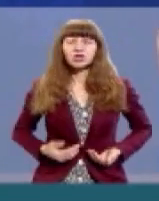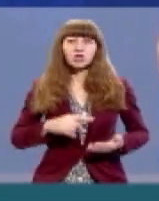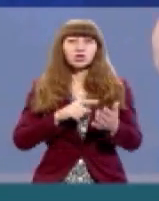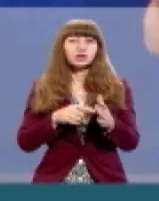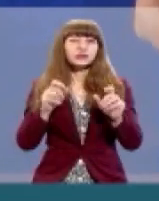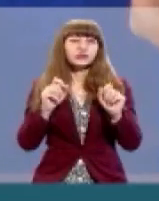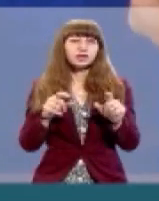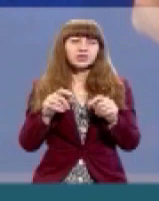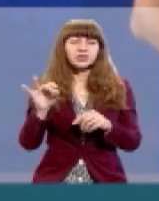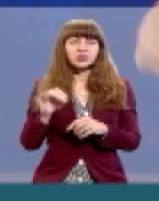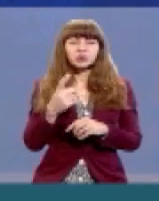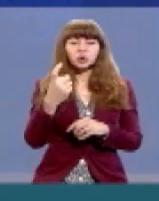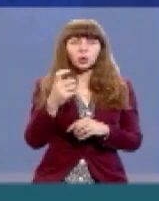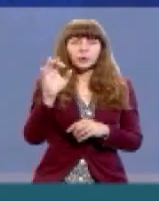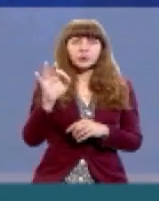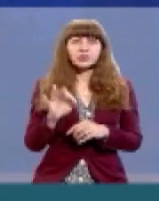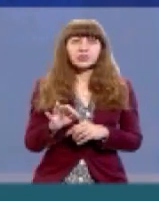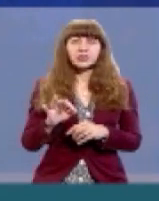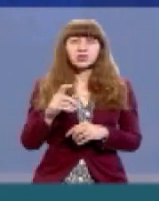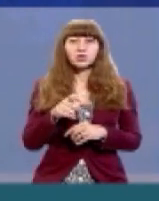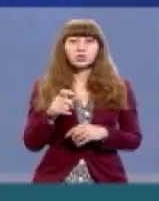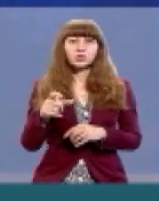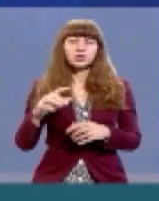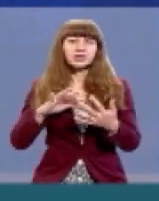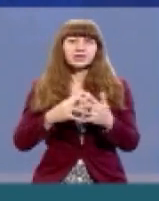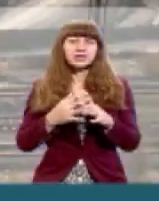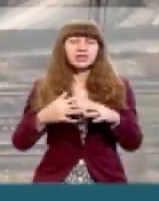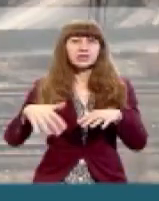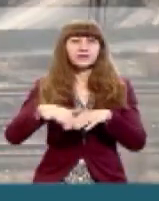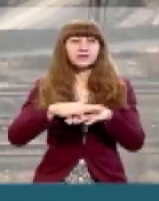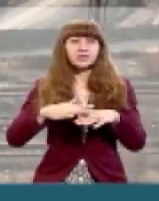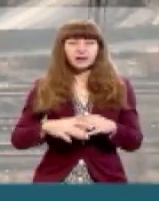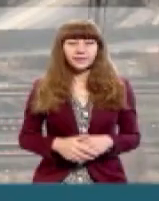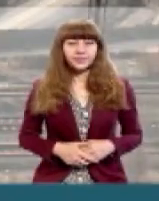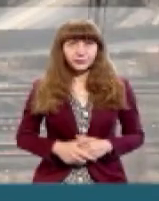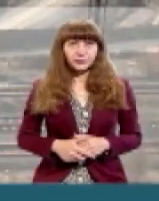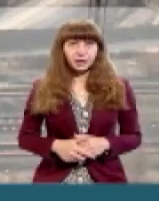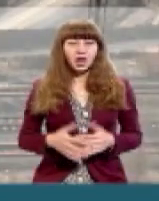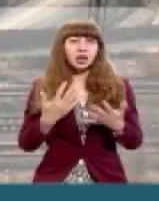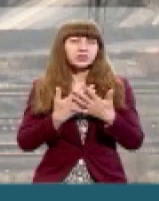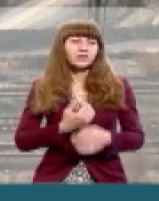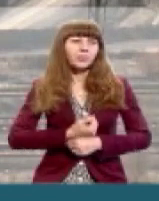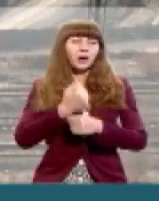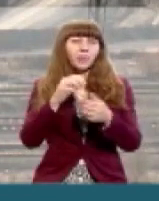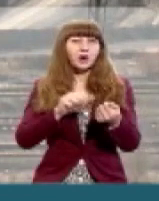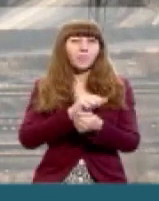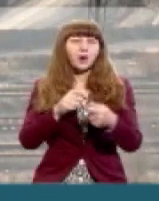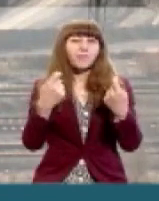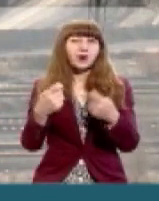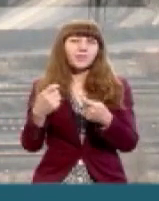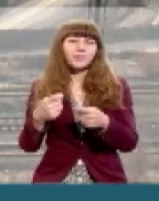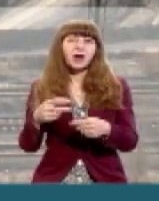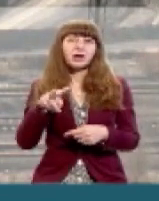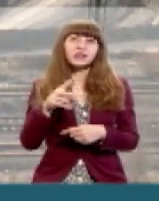города Житогора и 100% населения сельских территорий. В районе идет активная поддержка обрабатывающей промышленности